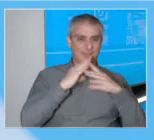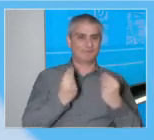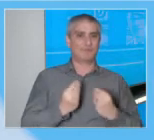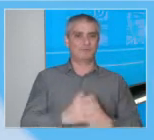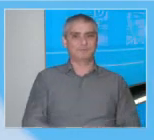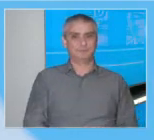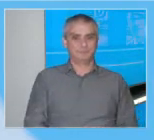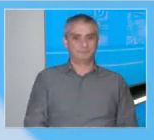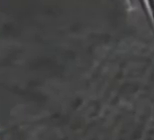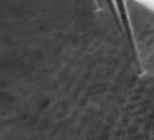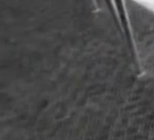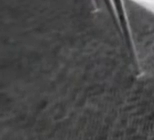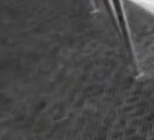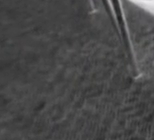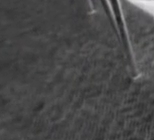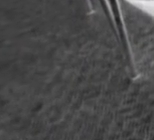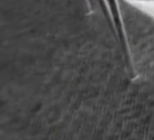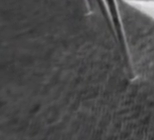טוב.